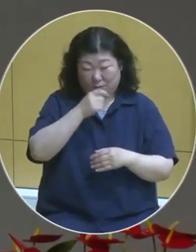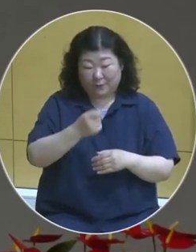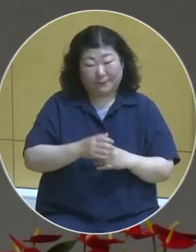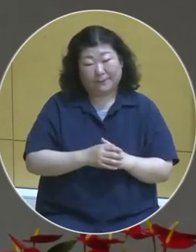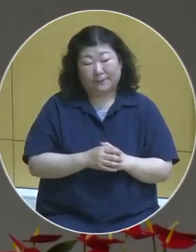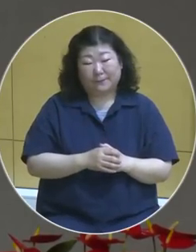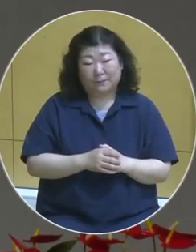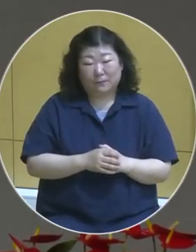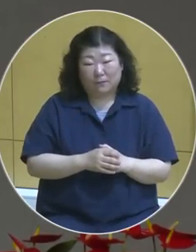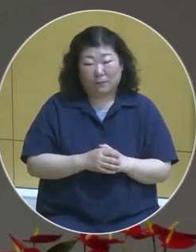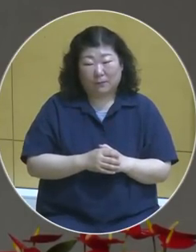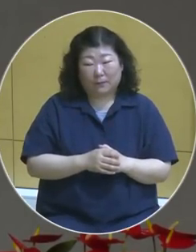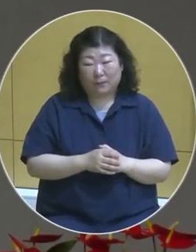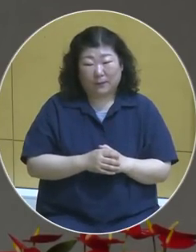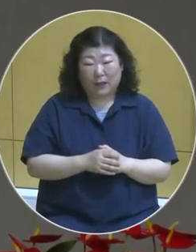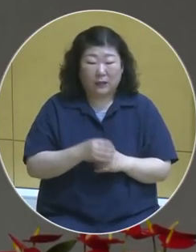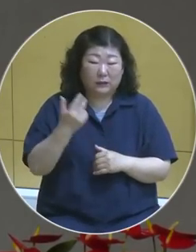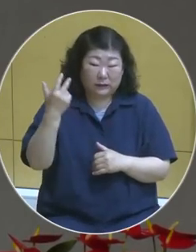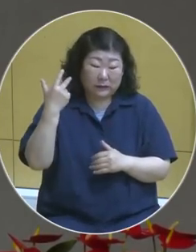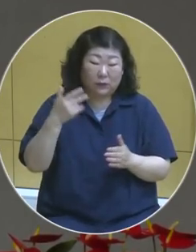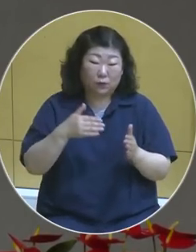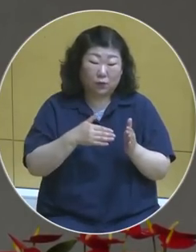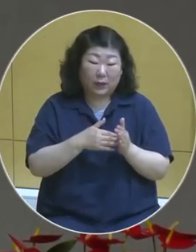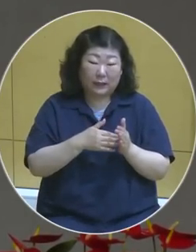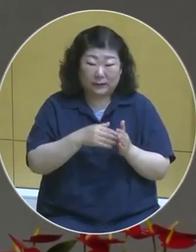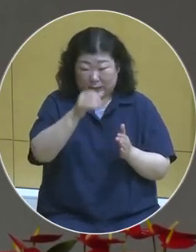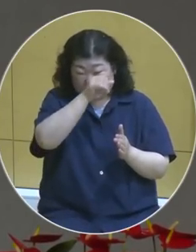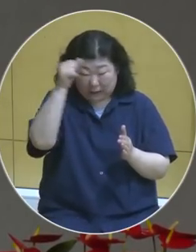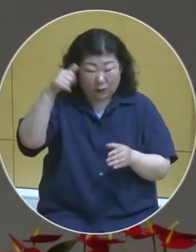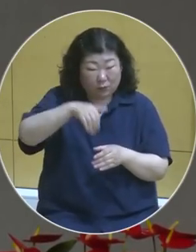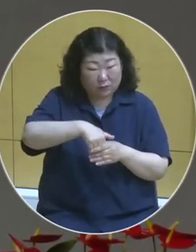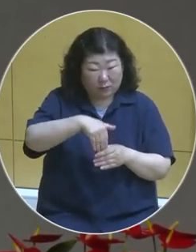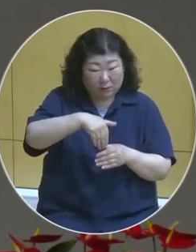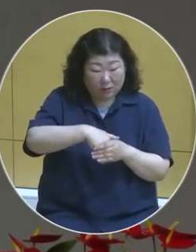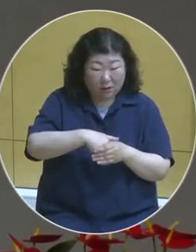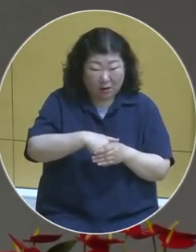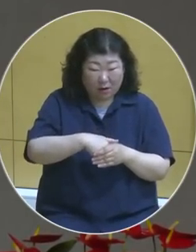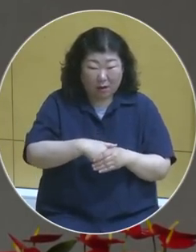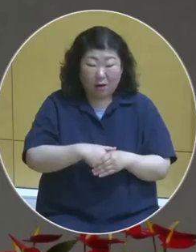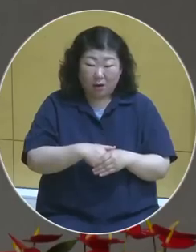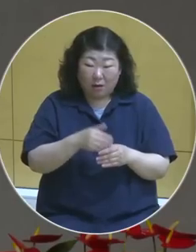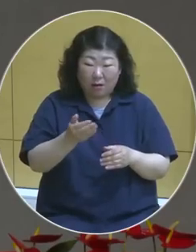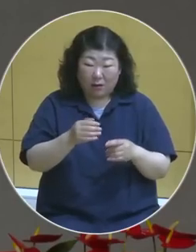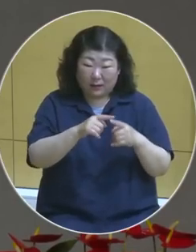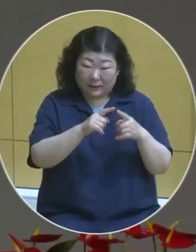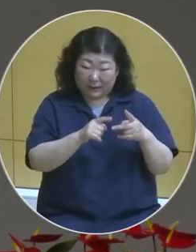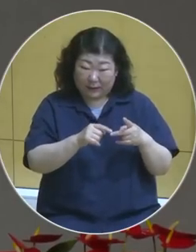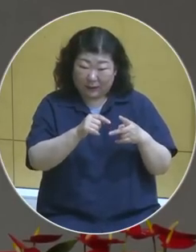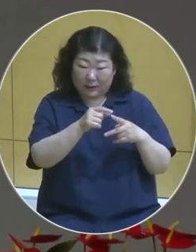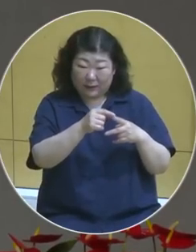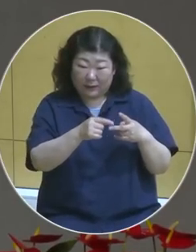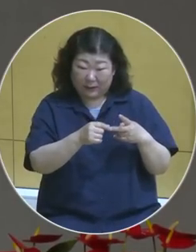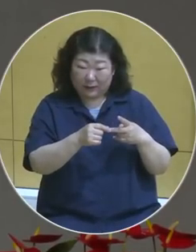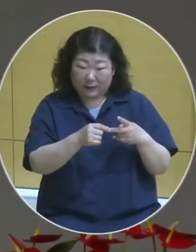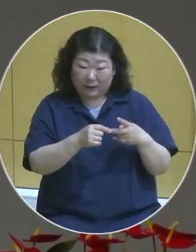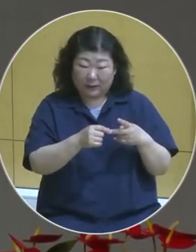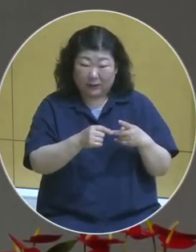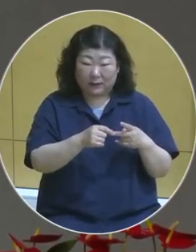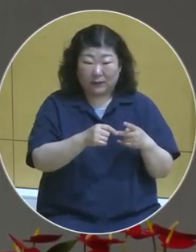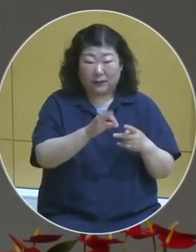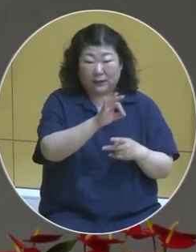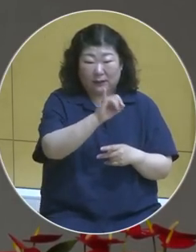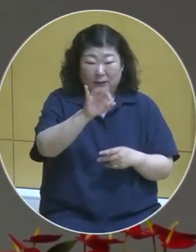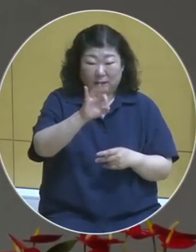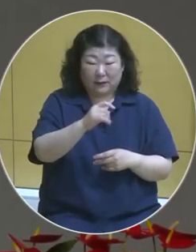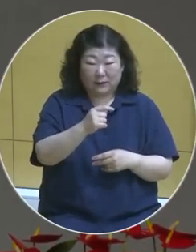좋겠습니다. 우리가 지난주까지 우리 장로 선거를 했는데 그 결과가 이은정, 나영세 두